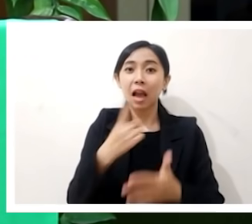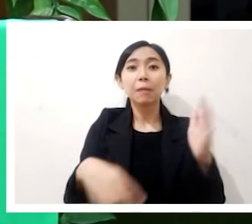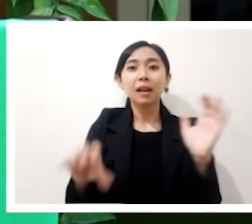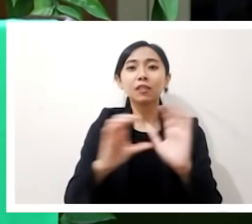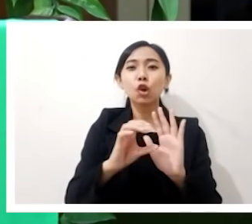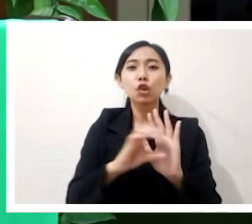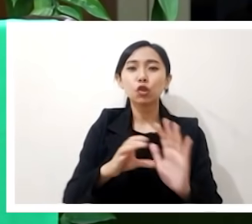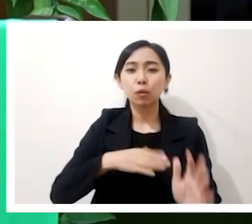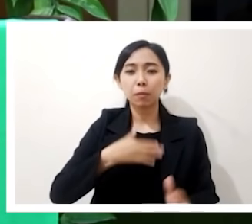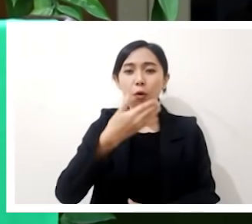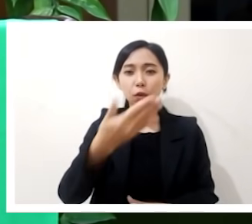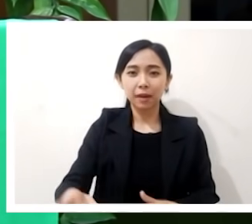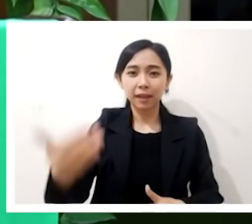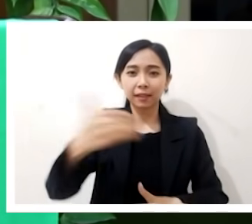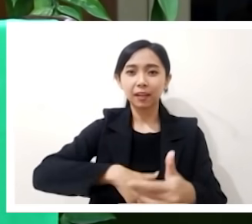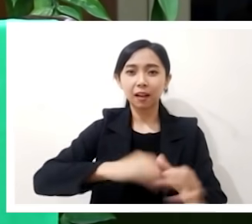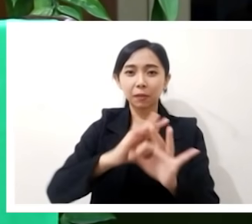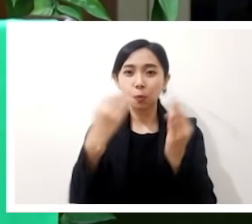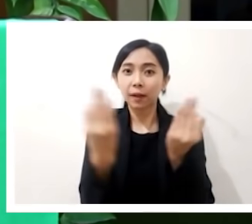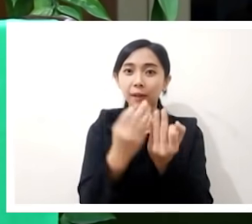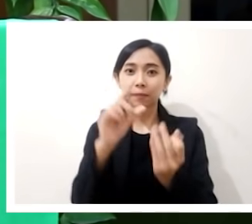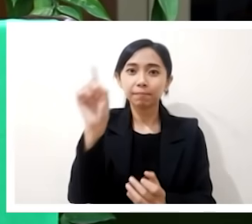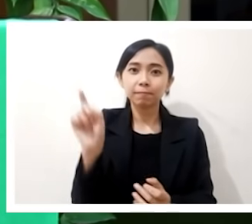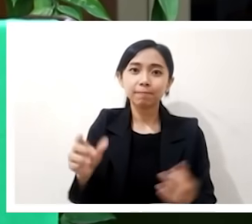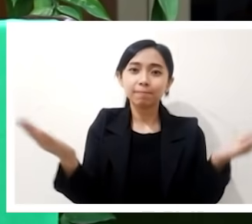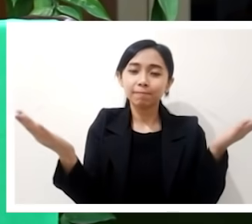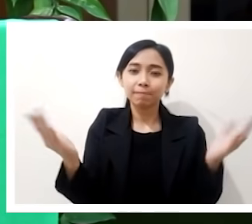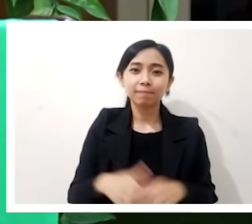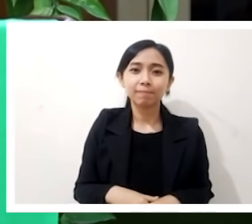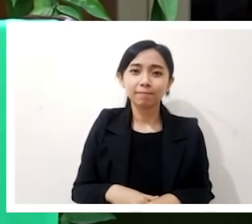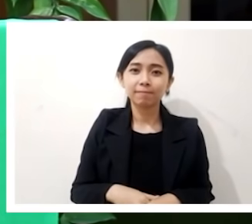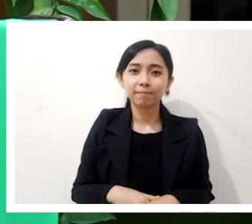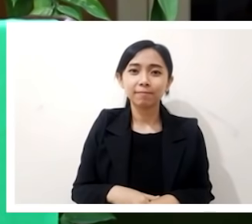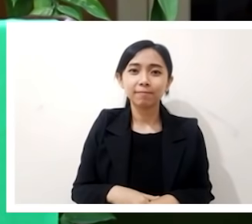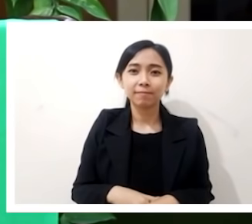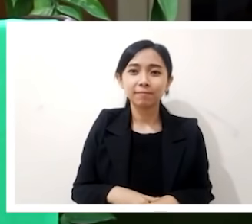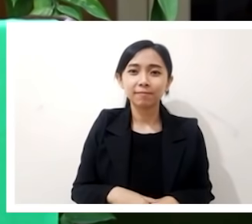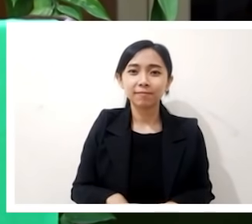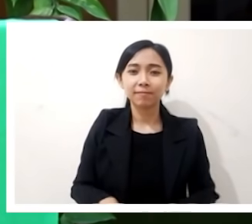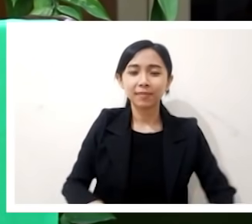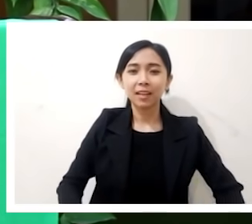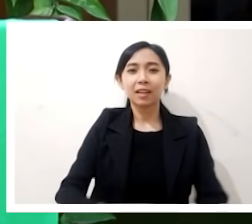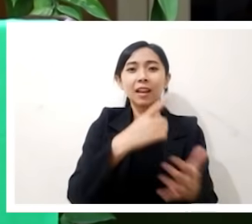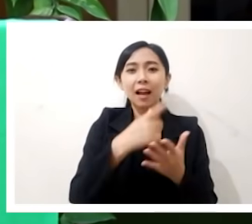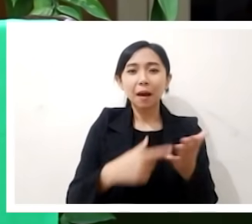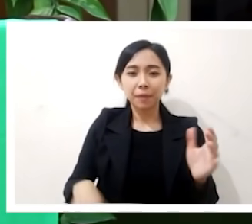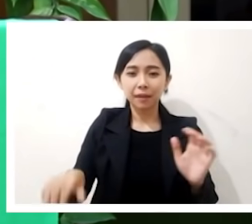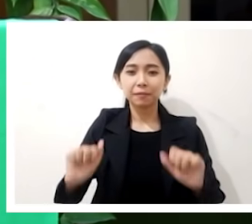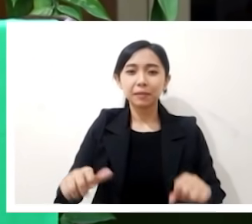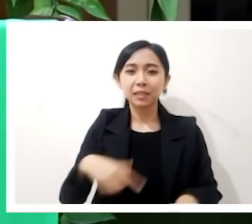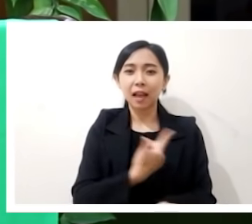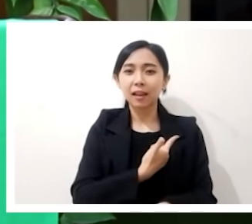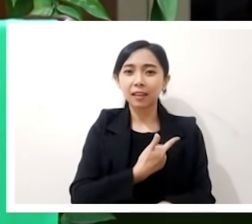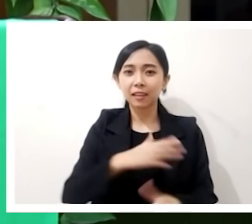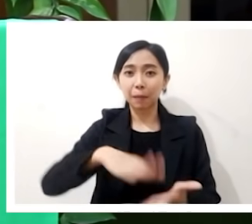nilai pengorbanan dalam keluarga? Dan apa yang dapat kita pelajari dari